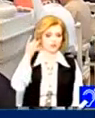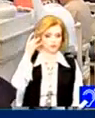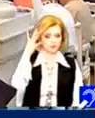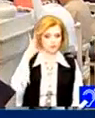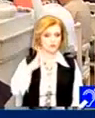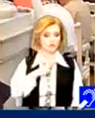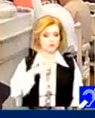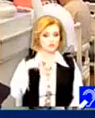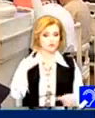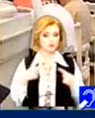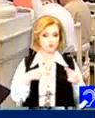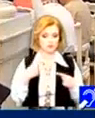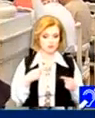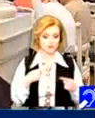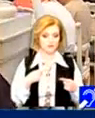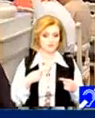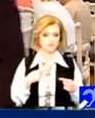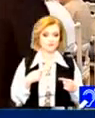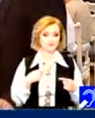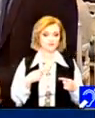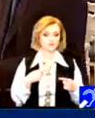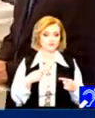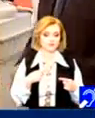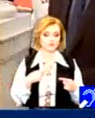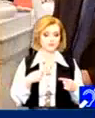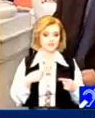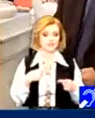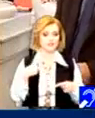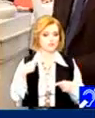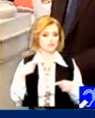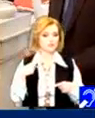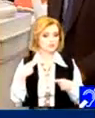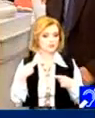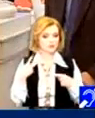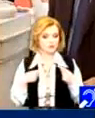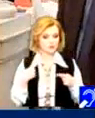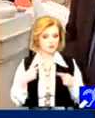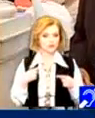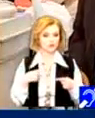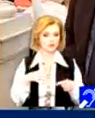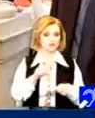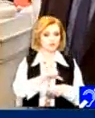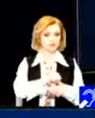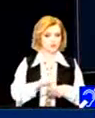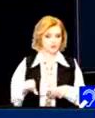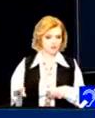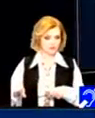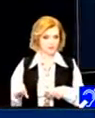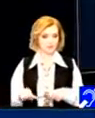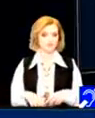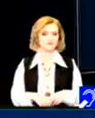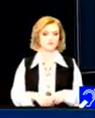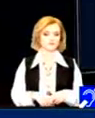fost totdeauna în pofida hotarelor temporare, una și aceeași, spiritualitatea a fost aceeași,